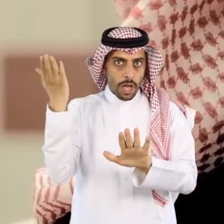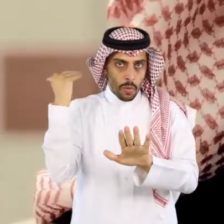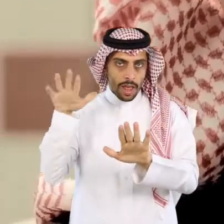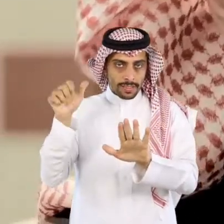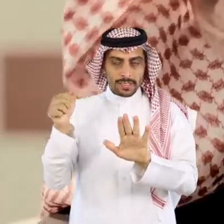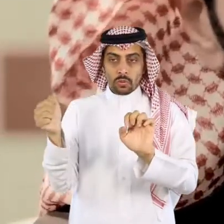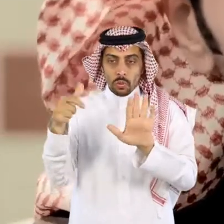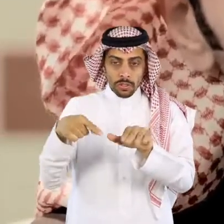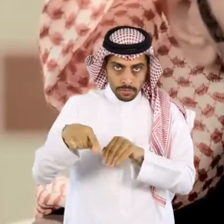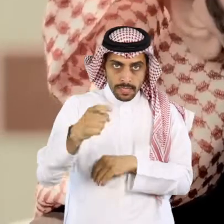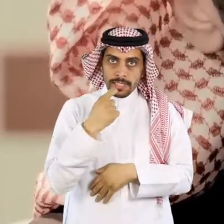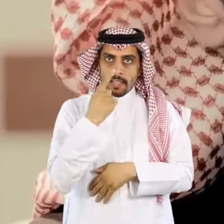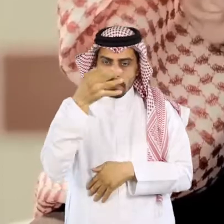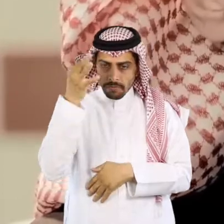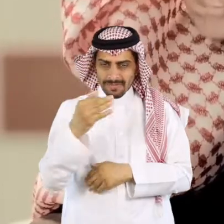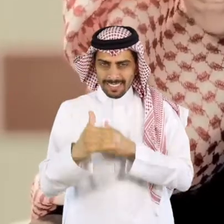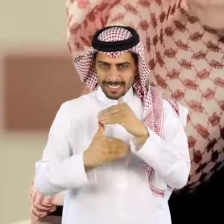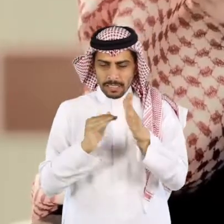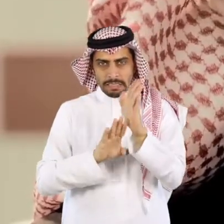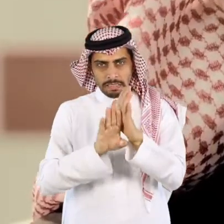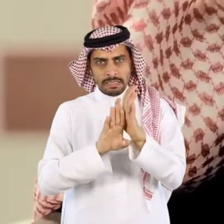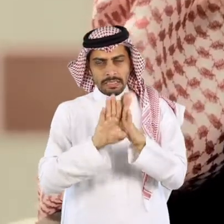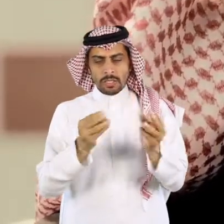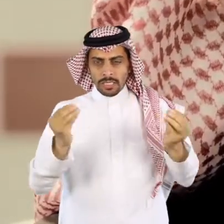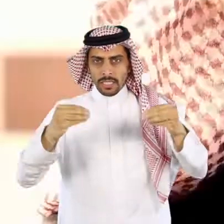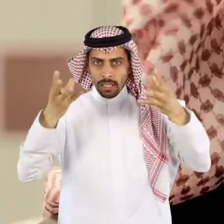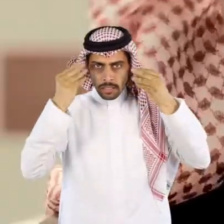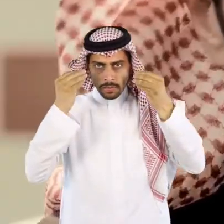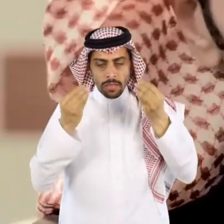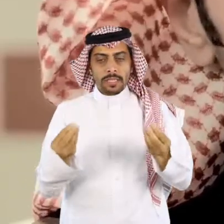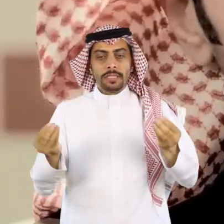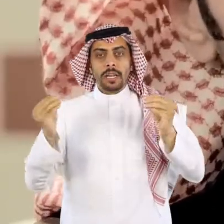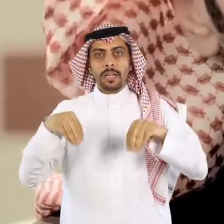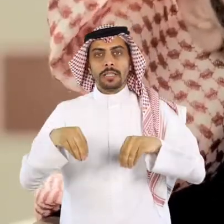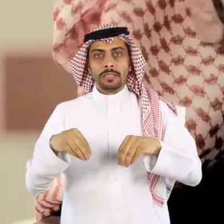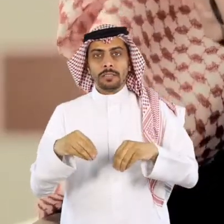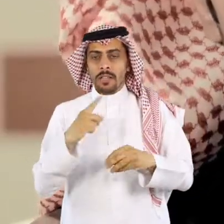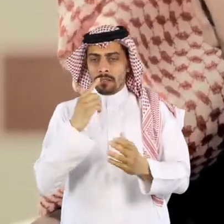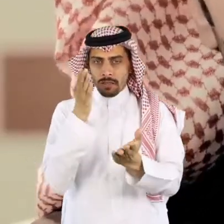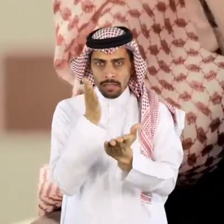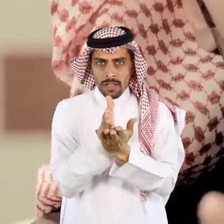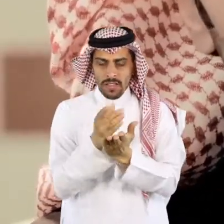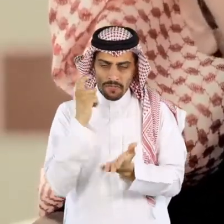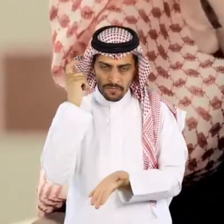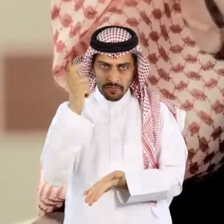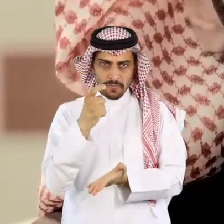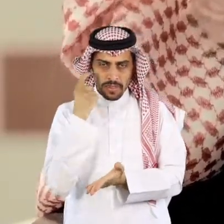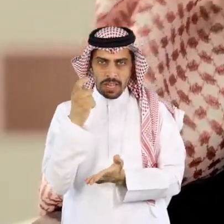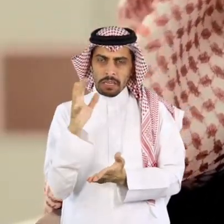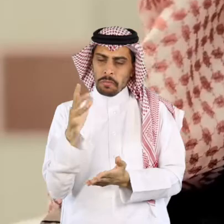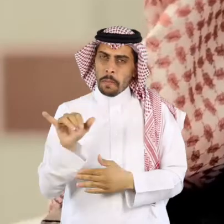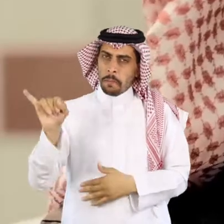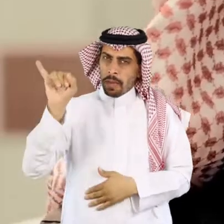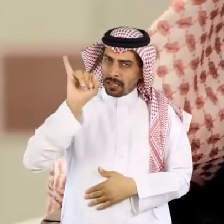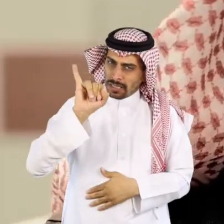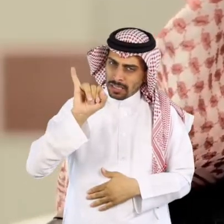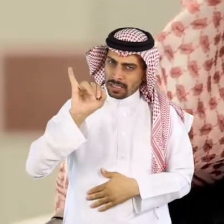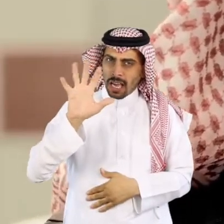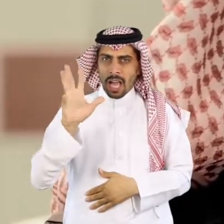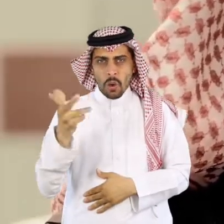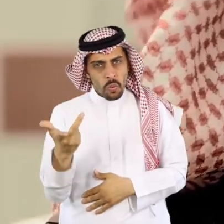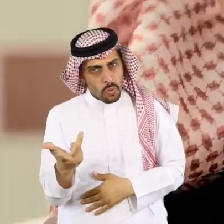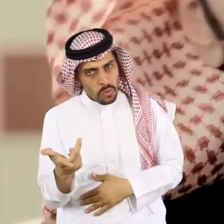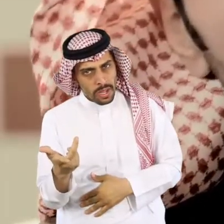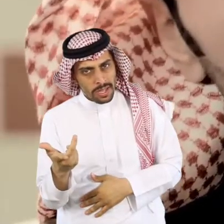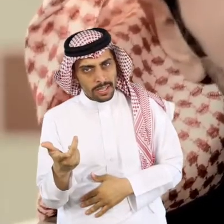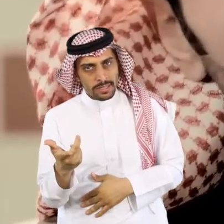راحت، وأحاول أنه أتقدم وأتعلم أشياء زيادة. بالإضافة إلى ذلك بكل صراحة أنا أفكر أنه أكمل يا ماستر،